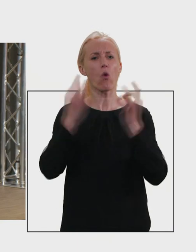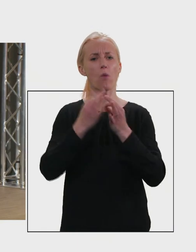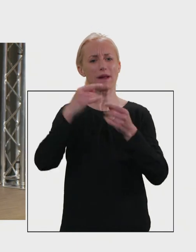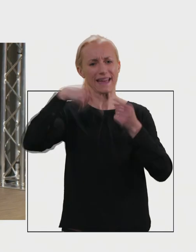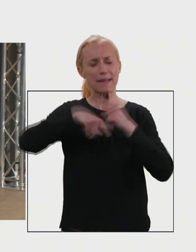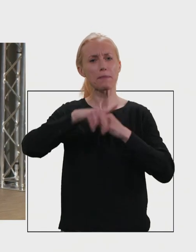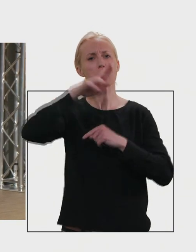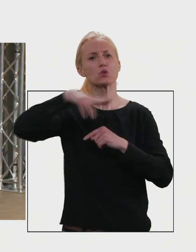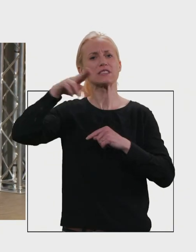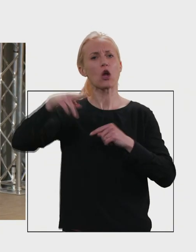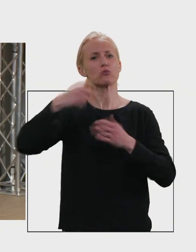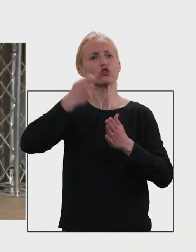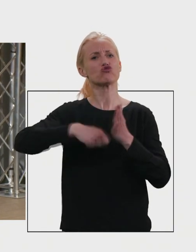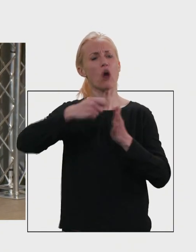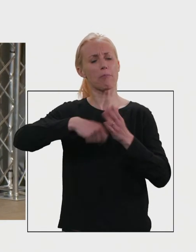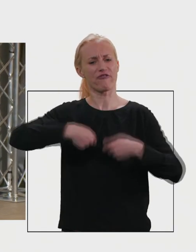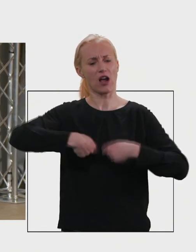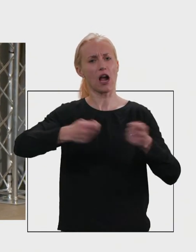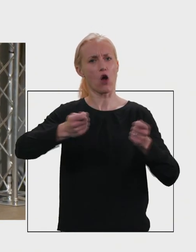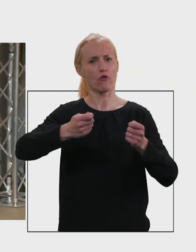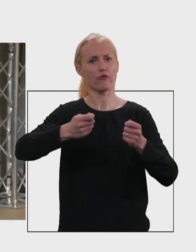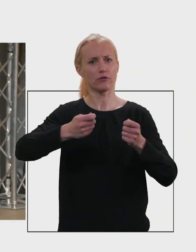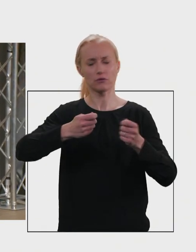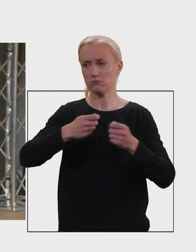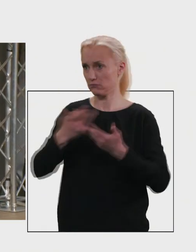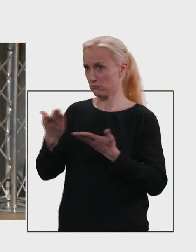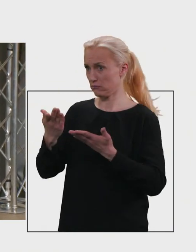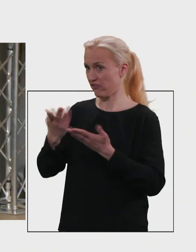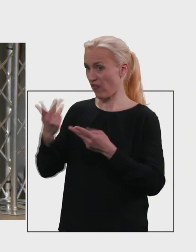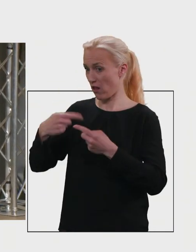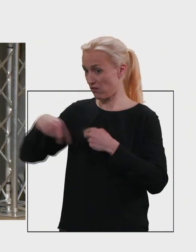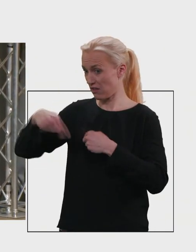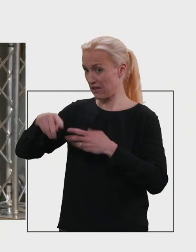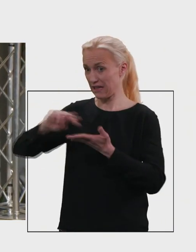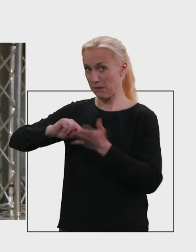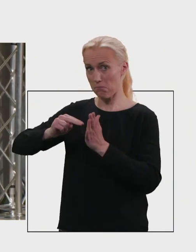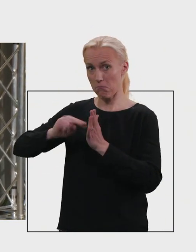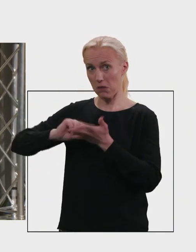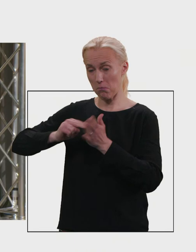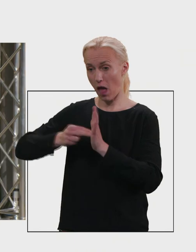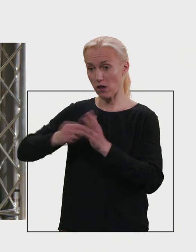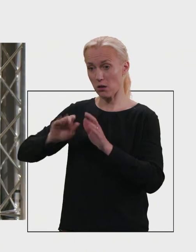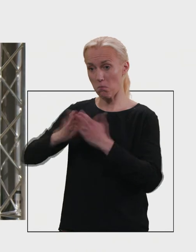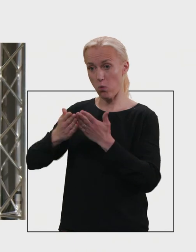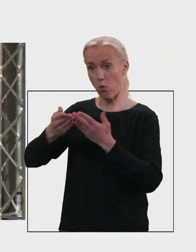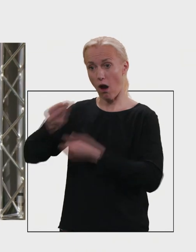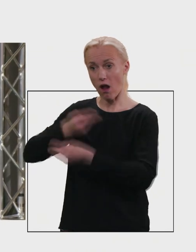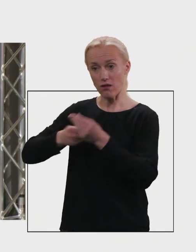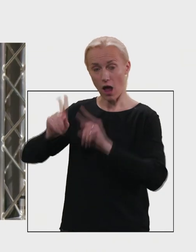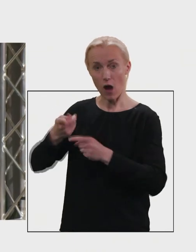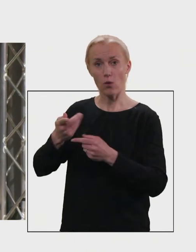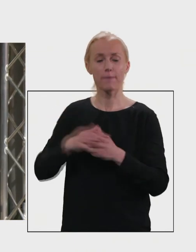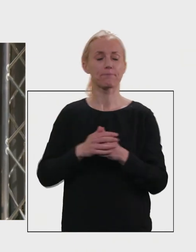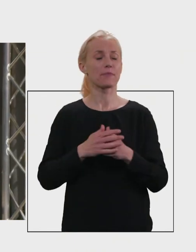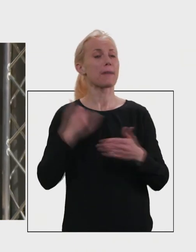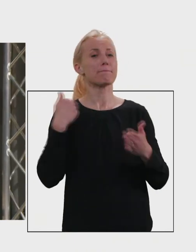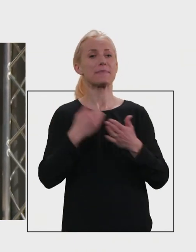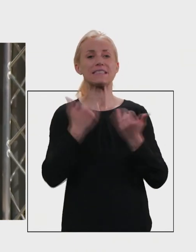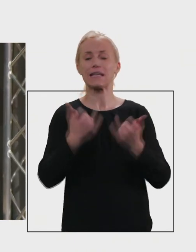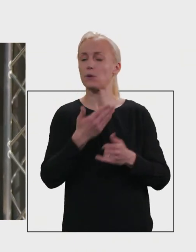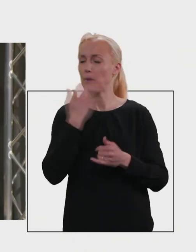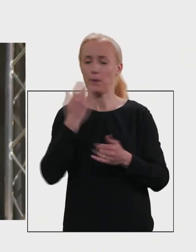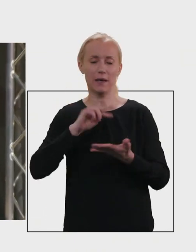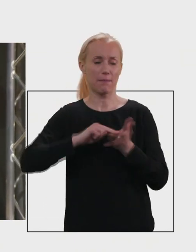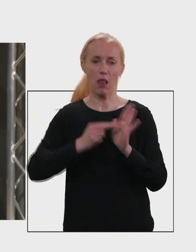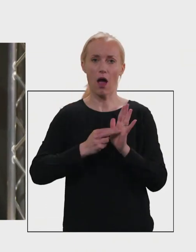werden. Ja. Da haben wir eine Kooperation. Ist das denn geplant vielleicht, dass es das demnächst im Buchhandel gibt? Bisher haben wir es noch nicht geplant, aber das ist natürlich